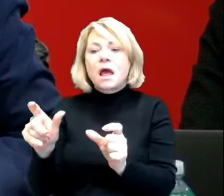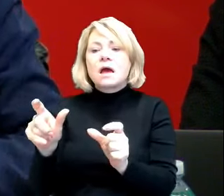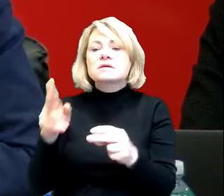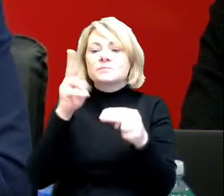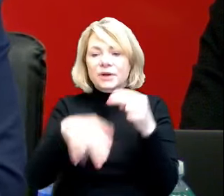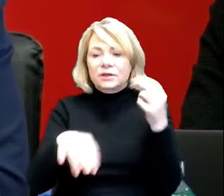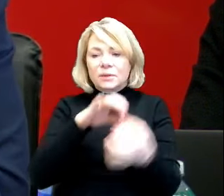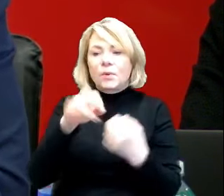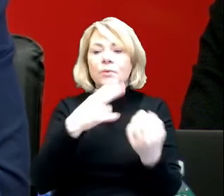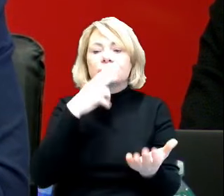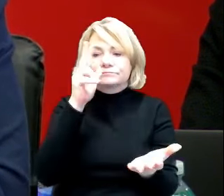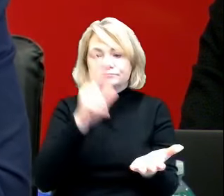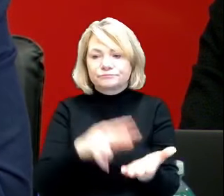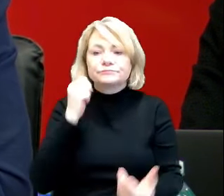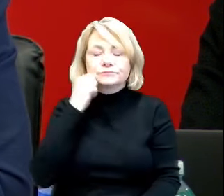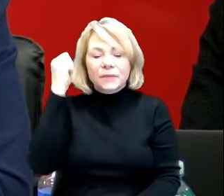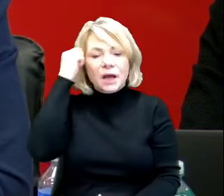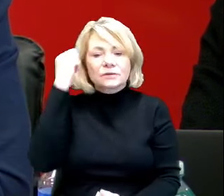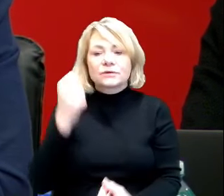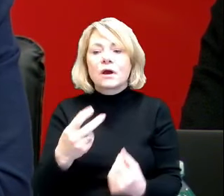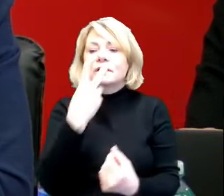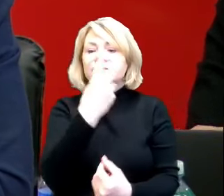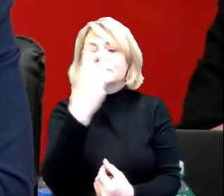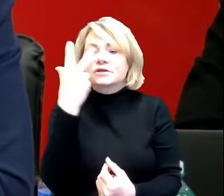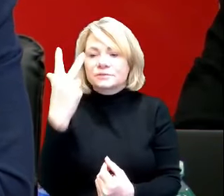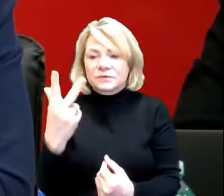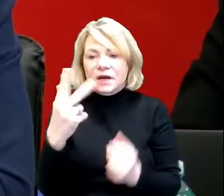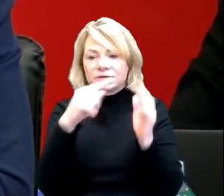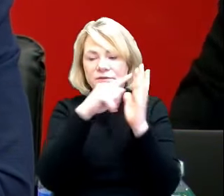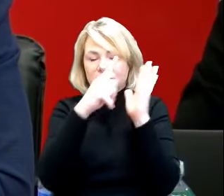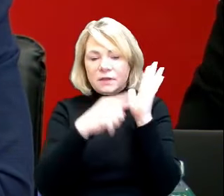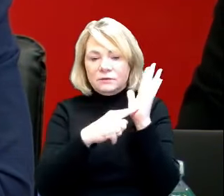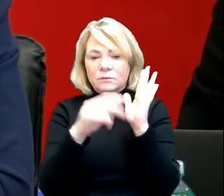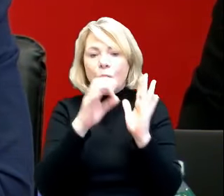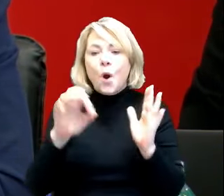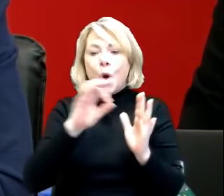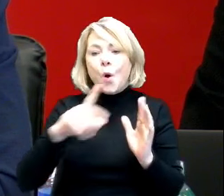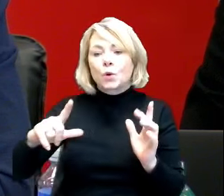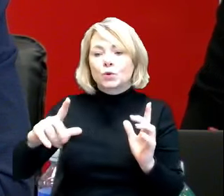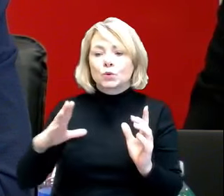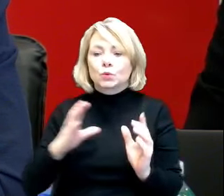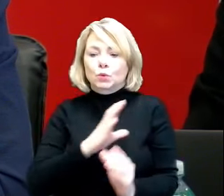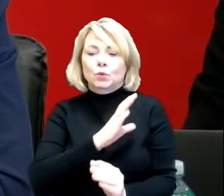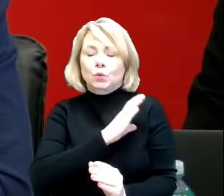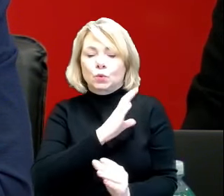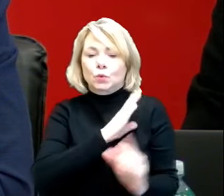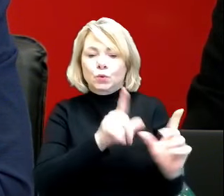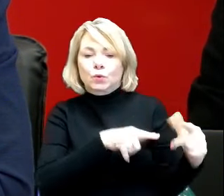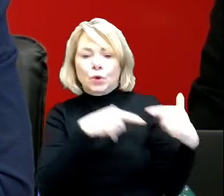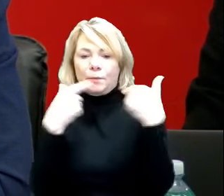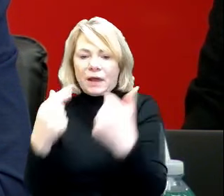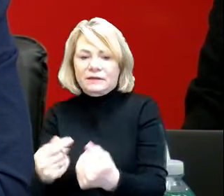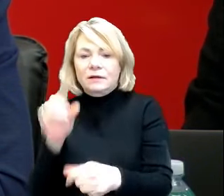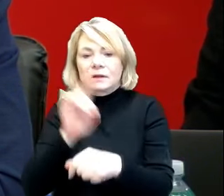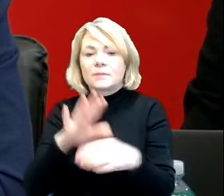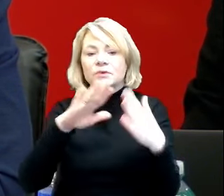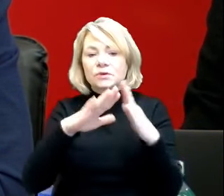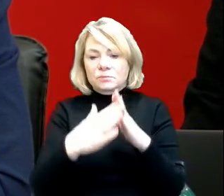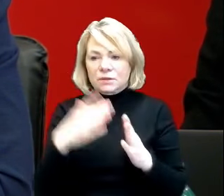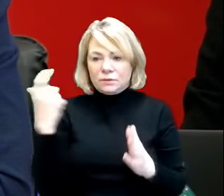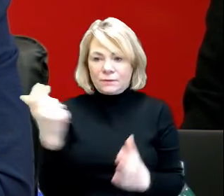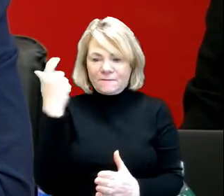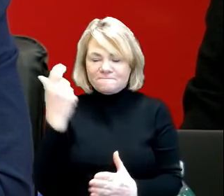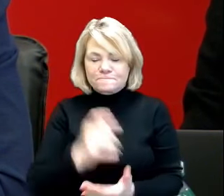dėkoju 23 darbotvarkės klausimas dėl turto perėmimo klaipėdos miesto savivaldybės nuosavybėm